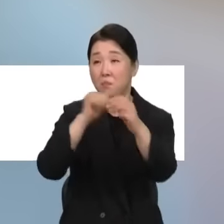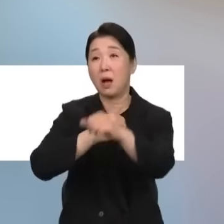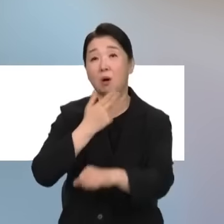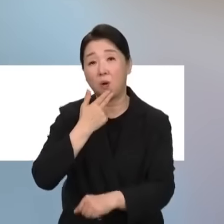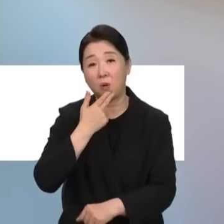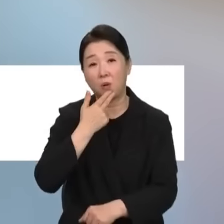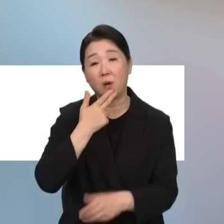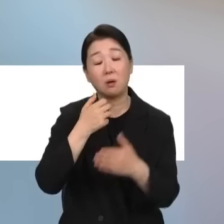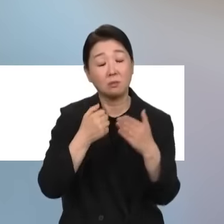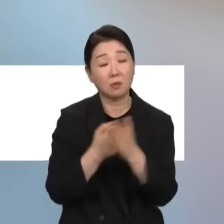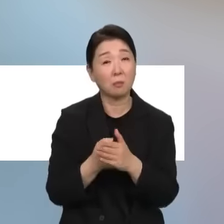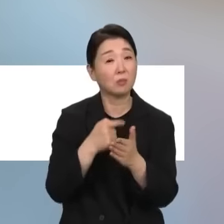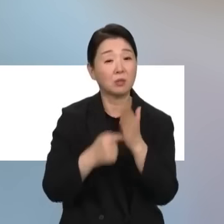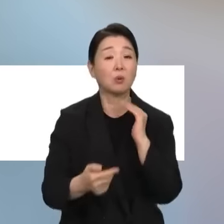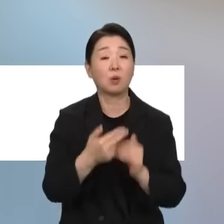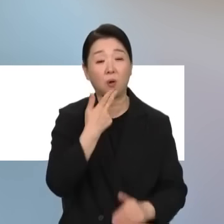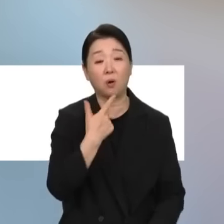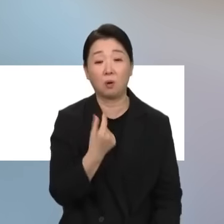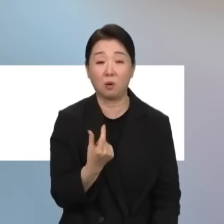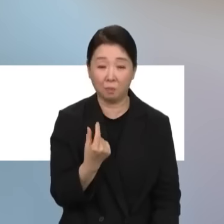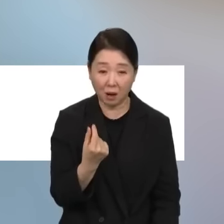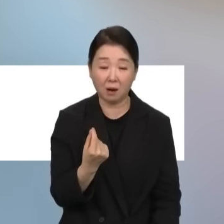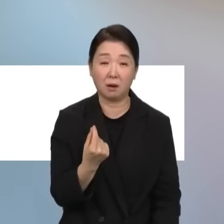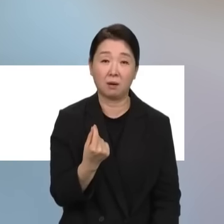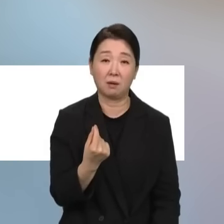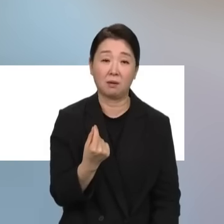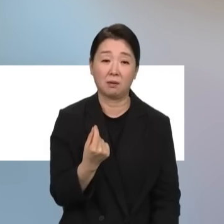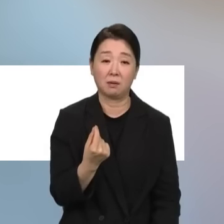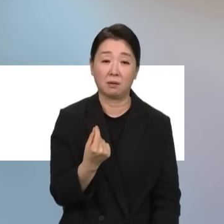전혀 뭐 디폴트 될 뭐 위기는 전혀 없다.